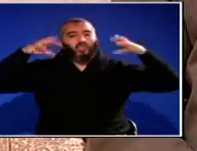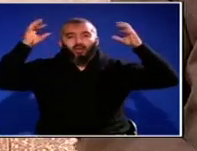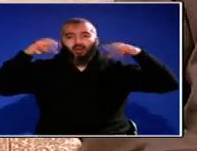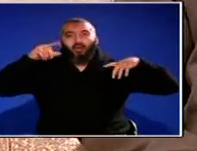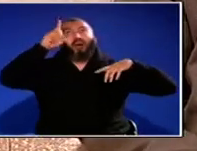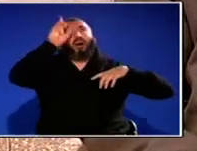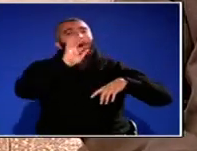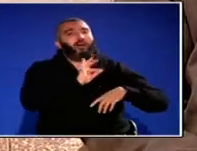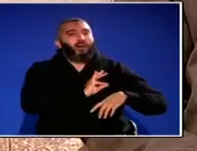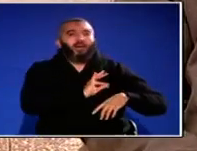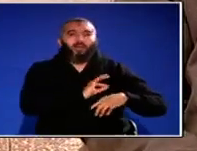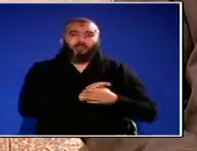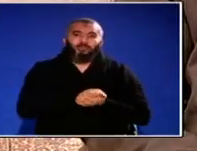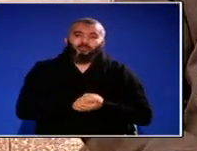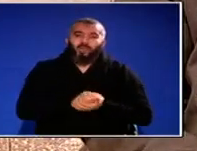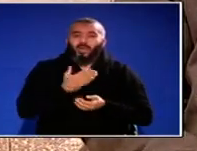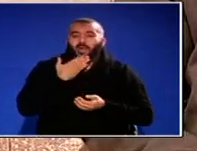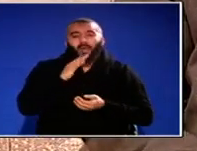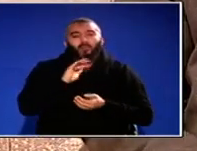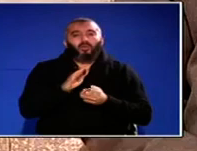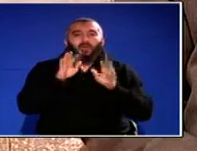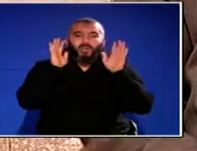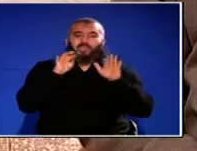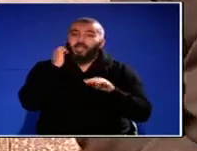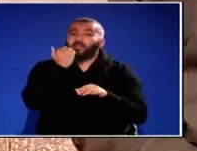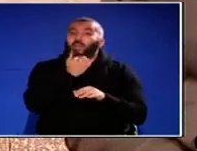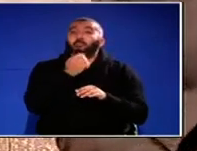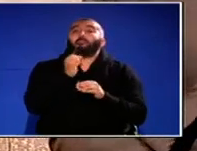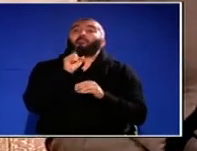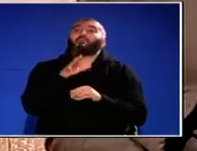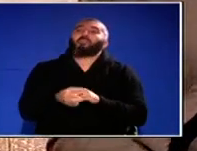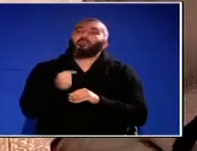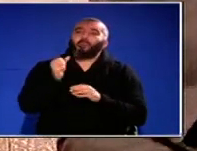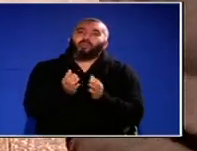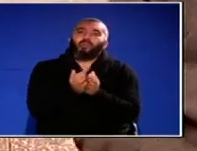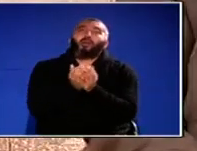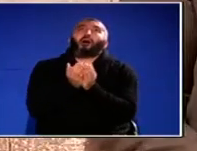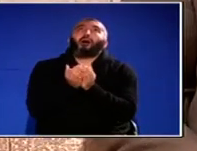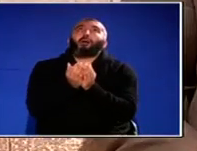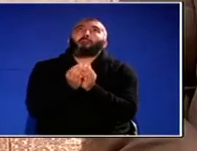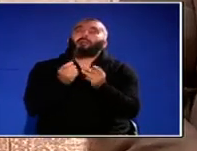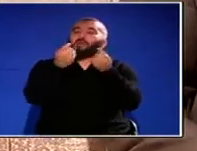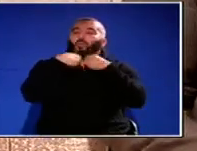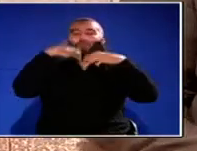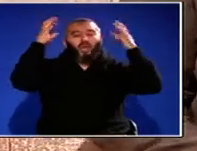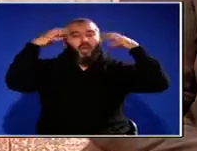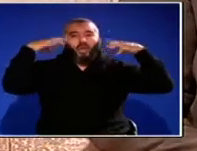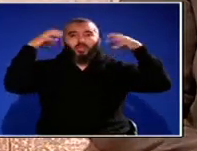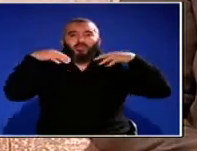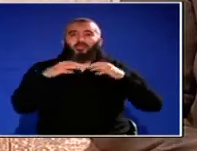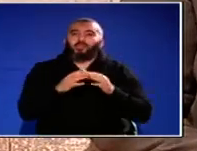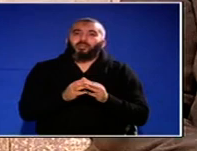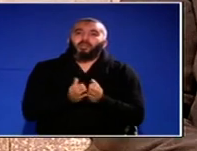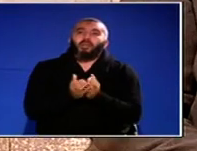على سيدنا محمد وعلى آله وأصحابه أجمعين. اللهم إنا نسألك الغيث النافع، ونسألك اللهم